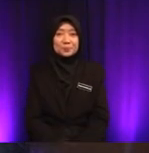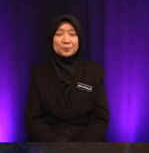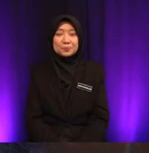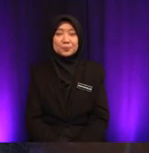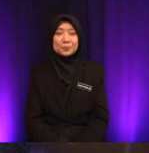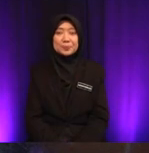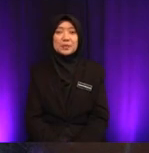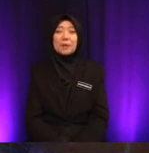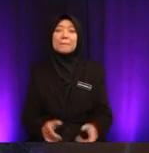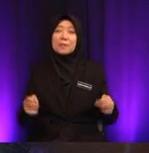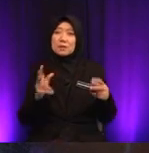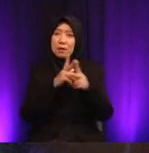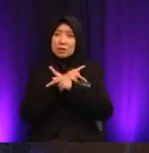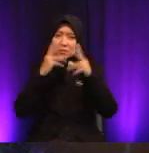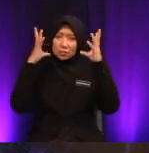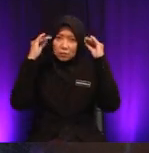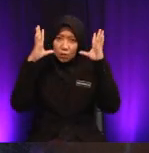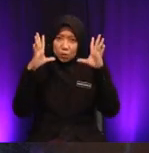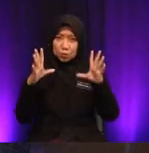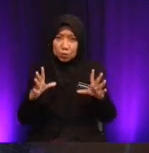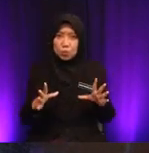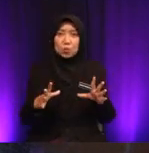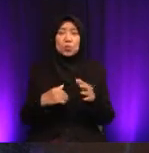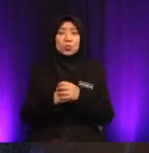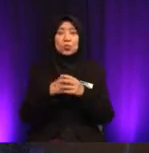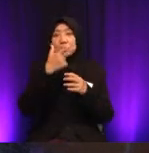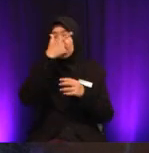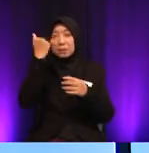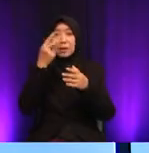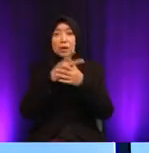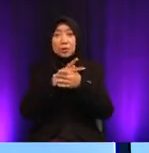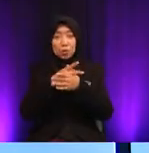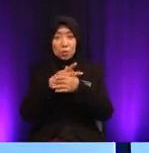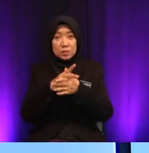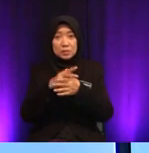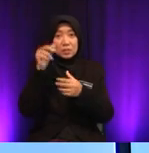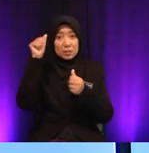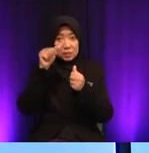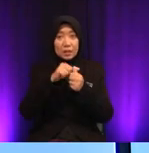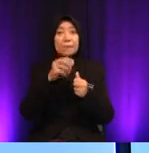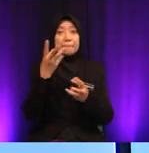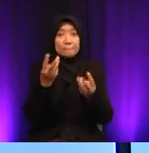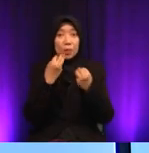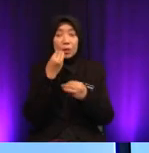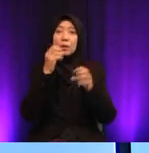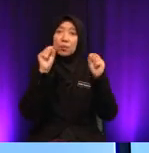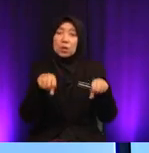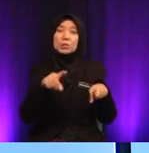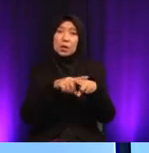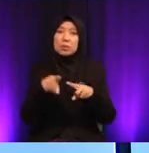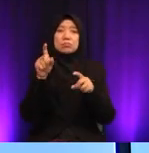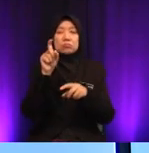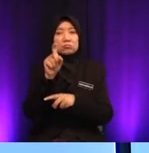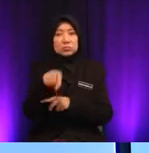Allah terima kasih banyak kepada kami semua ingat nama kamu boleh tak salah tapi berpadu